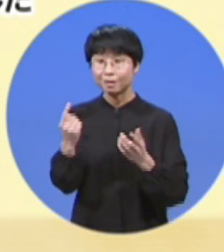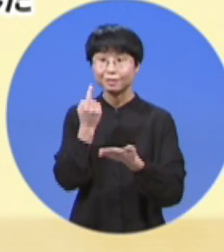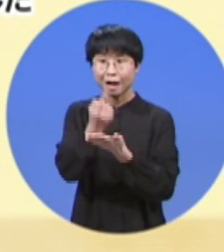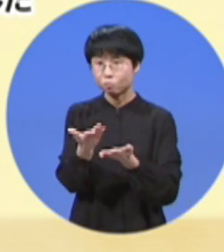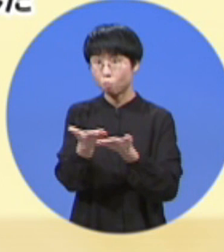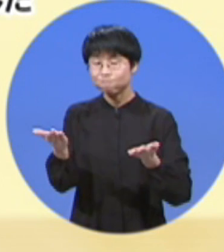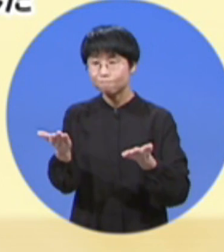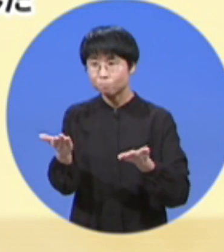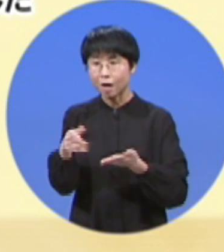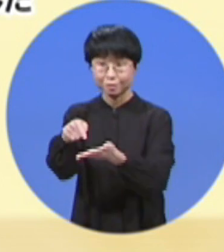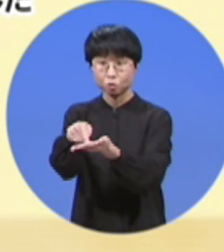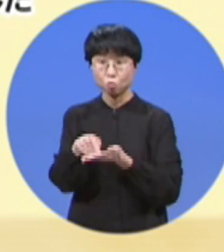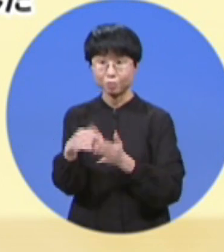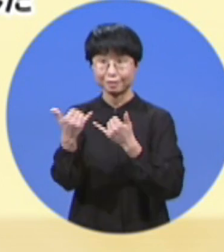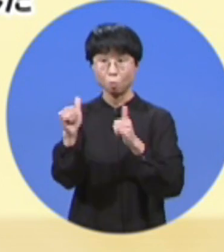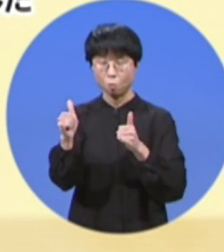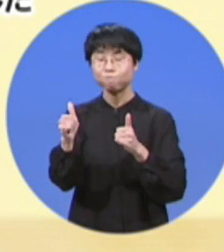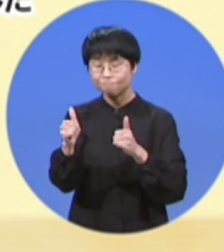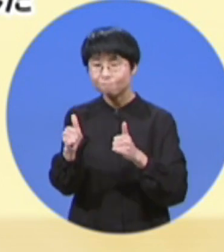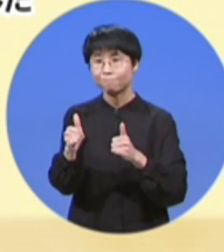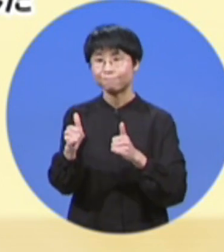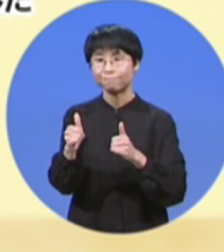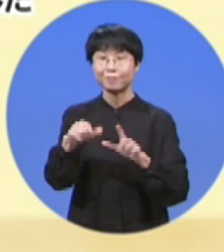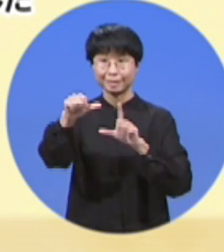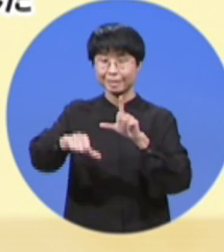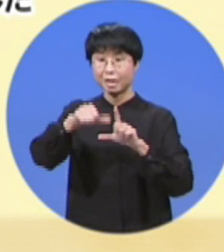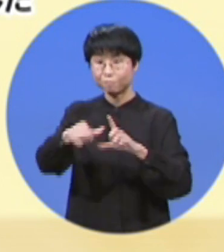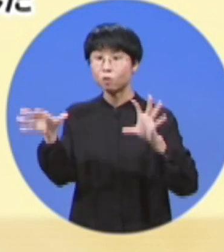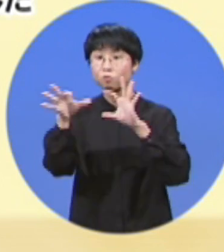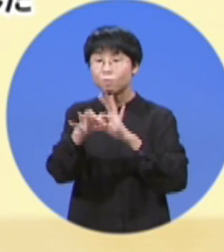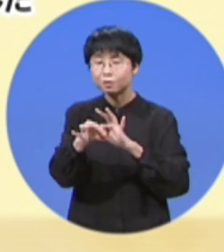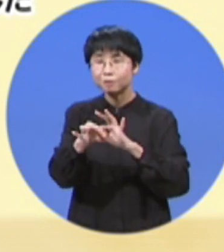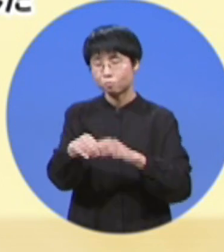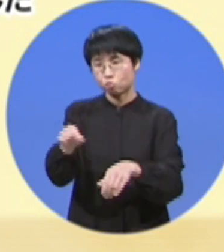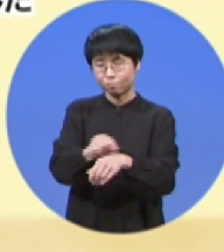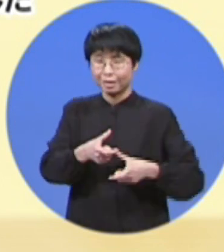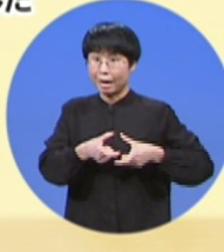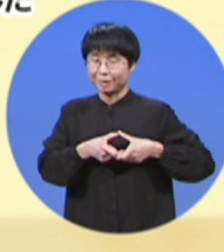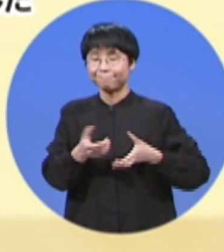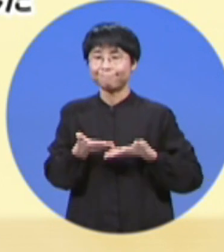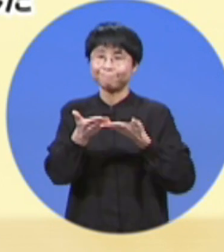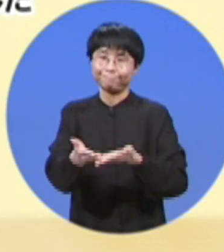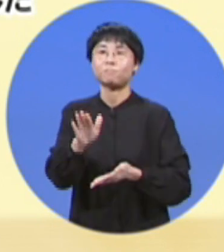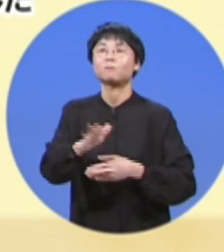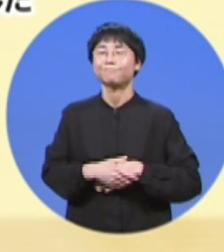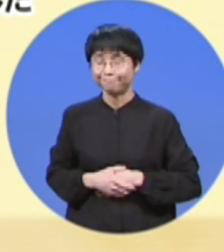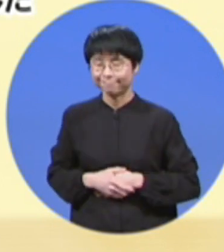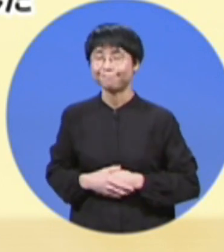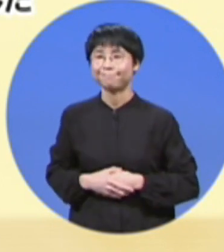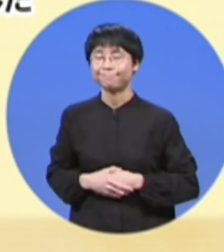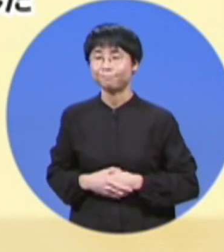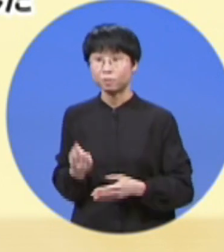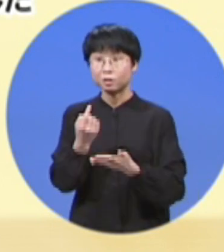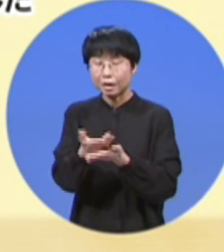店で黒アヒージョをご注文いただいた方には、テレビアニメとコラボしたオリジナル缶バッジのプレゼントもあります。